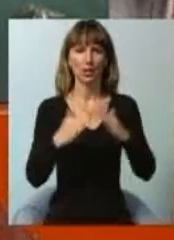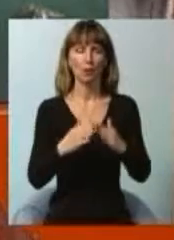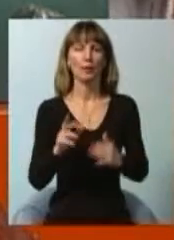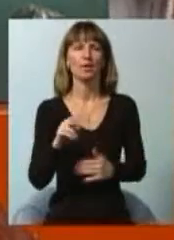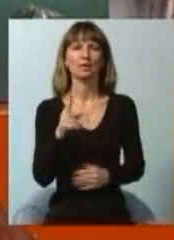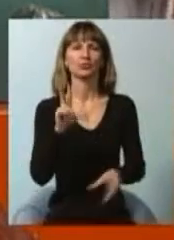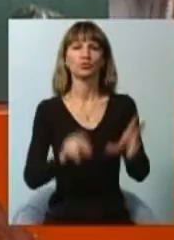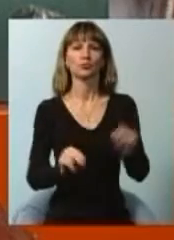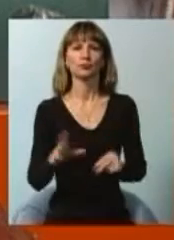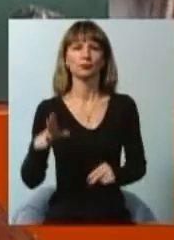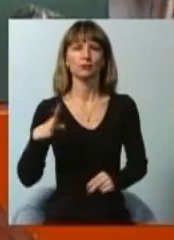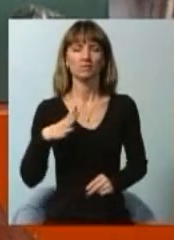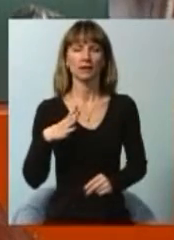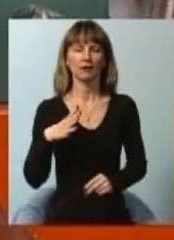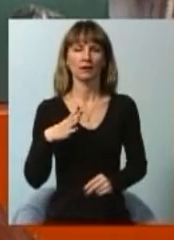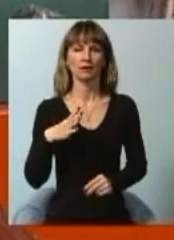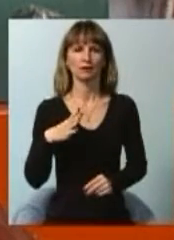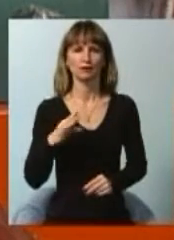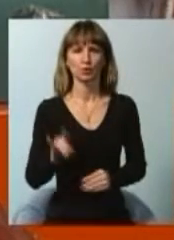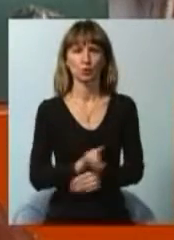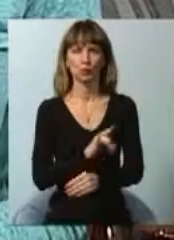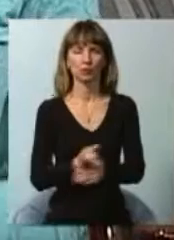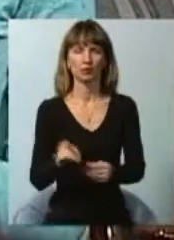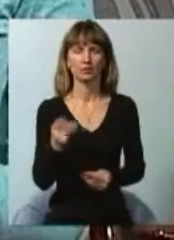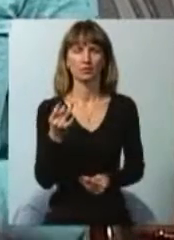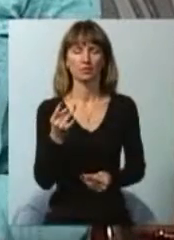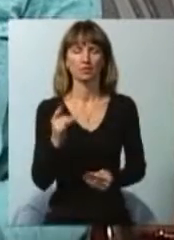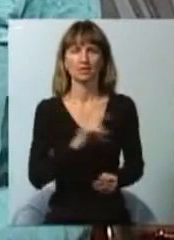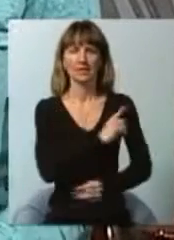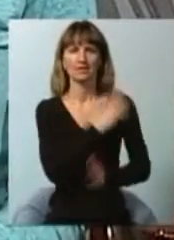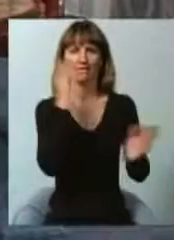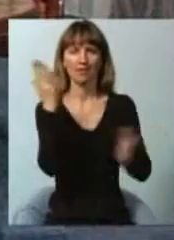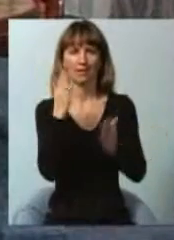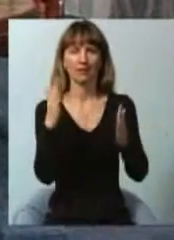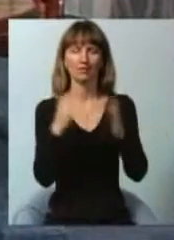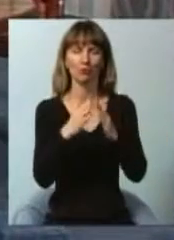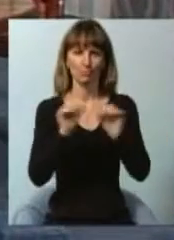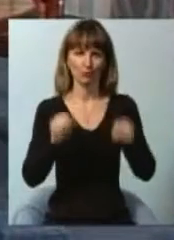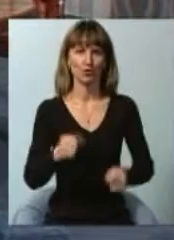гадаєш, а чи буває штучний шторм? Можна його якось створити вдома або в тій самій кімнаті?